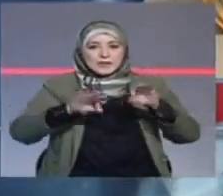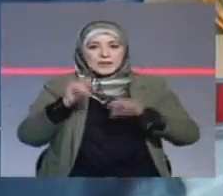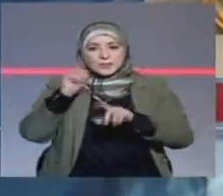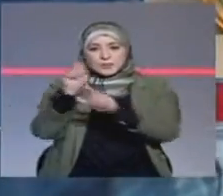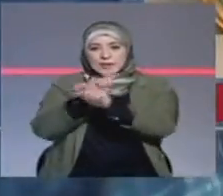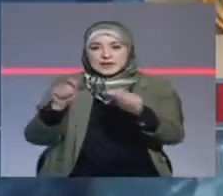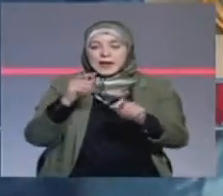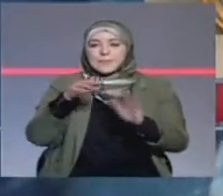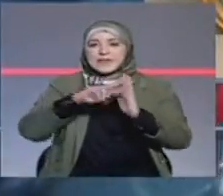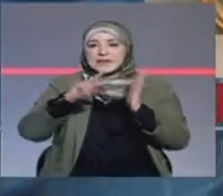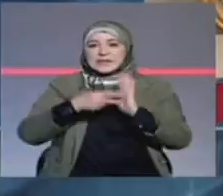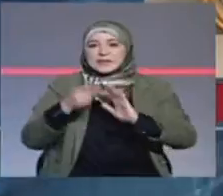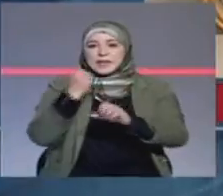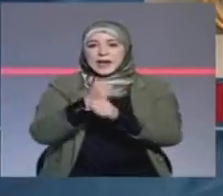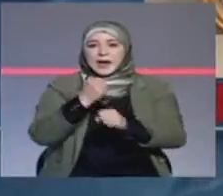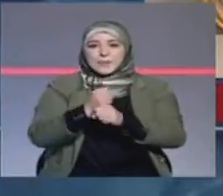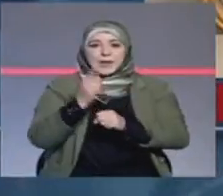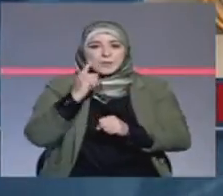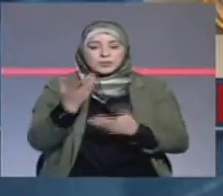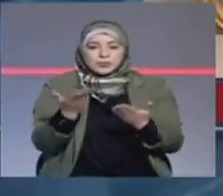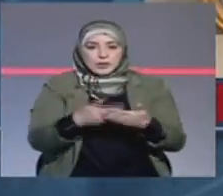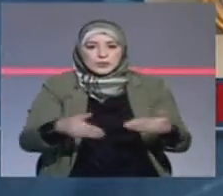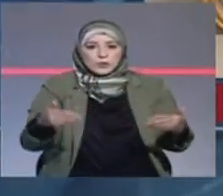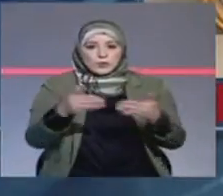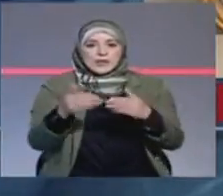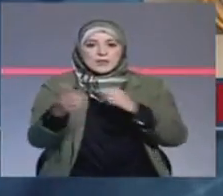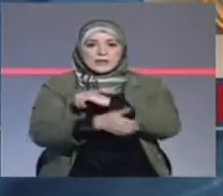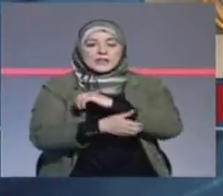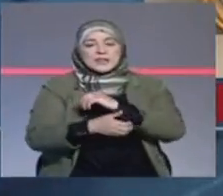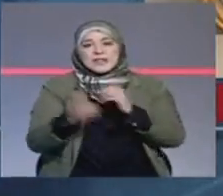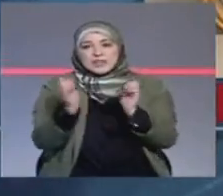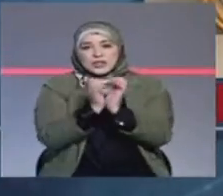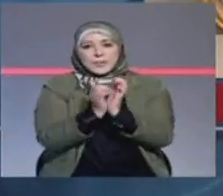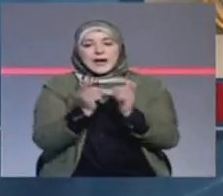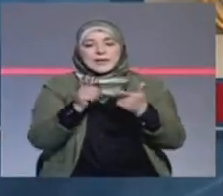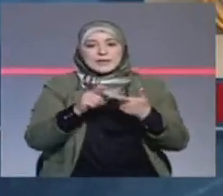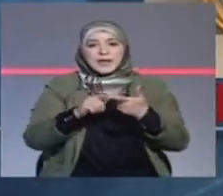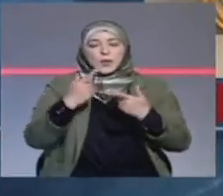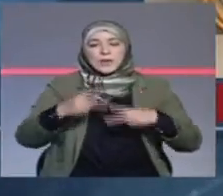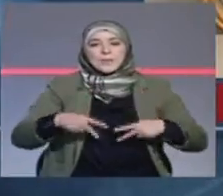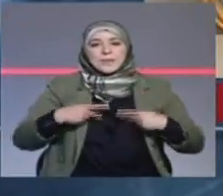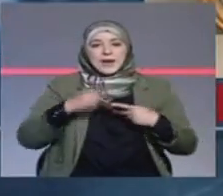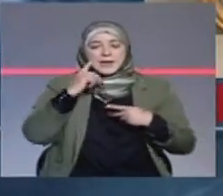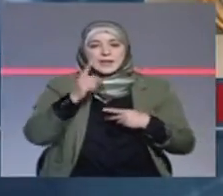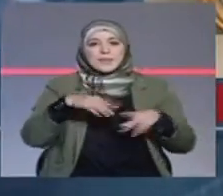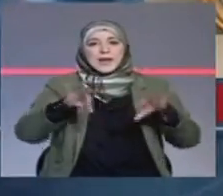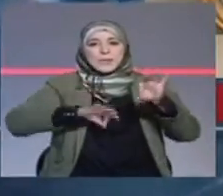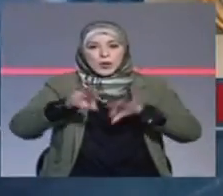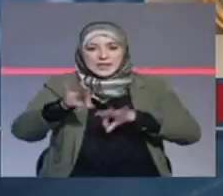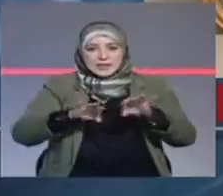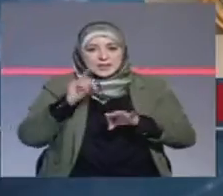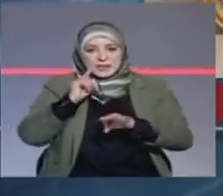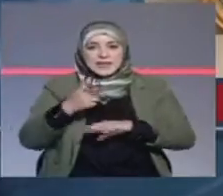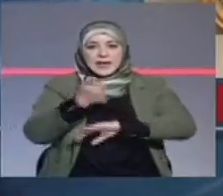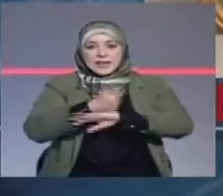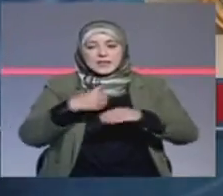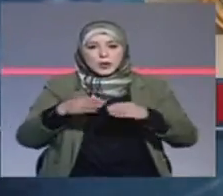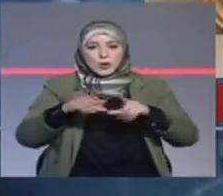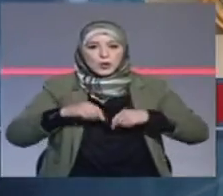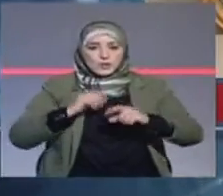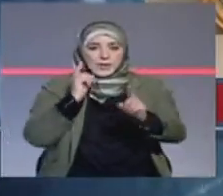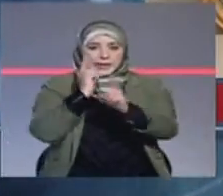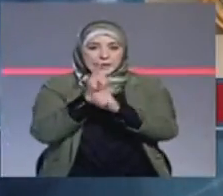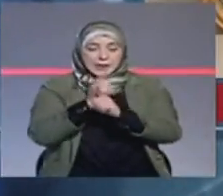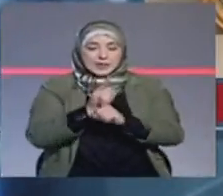العمل المنجز، وذلك مراعاة الوضعيات الاجتماعية والمعيشية للمهندسين. كما أعرب رئيس الحكومة خلال اللقاء